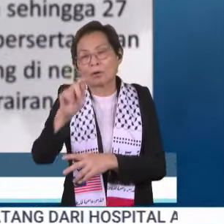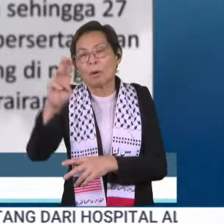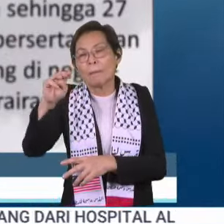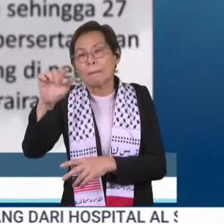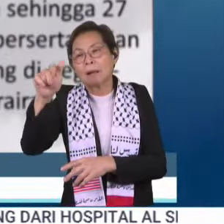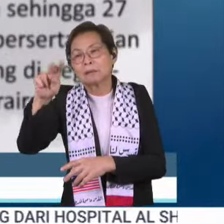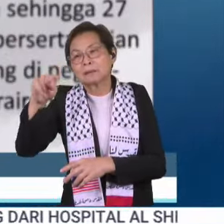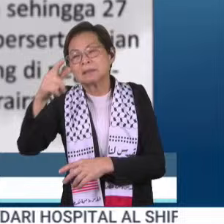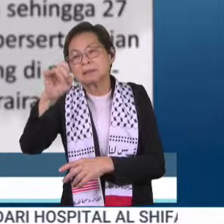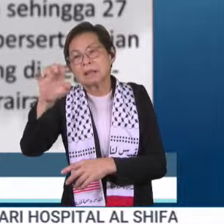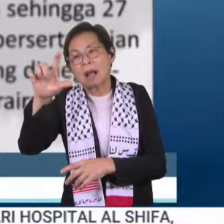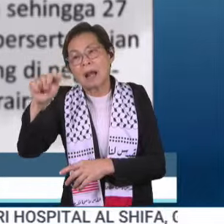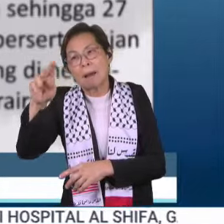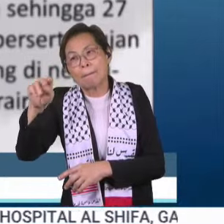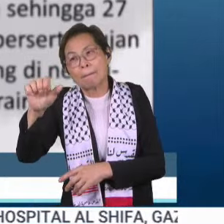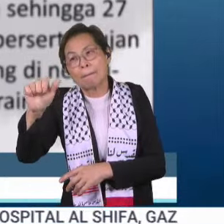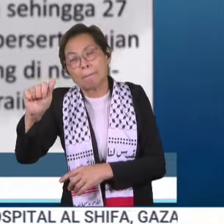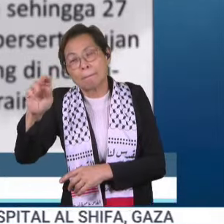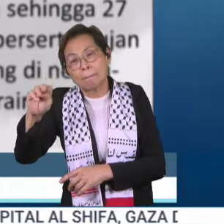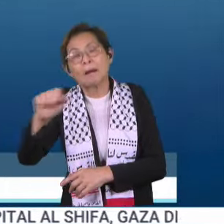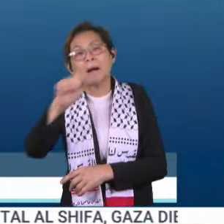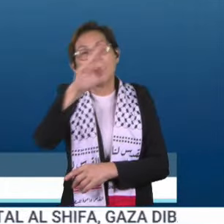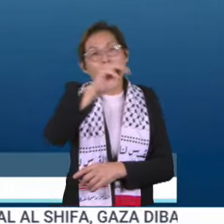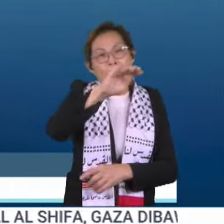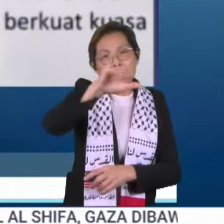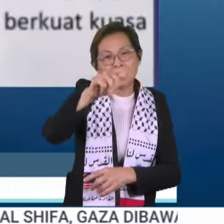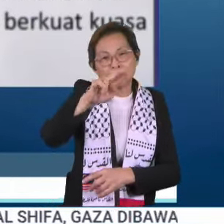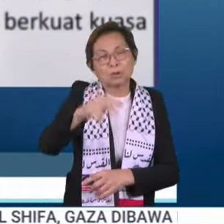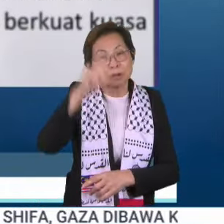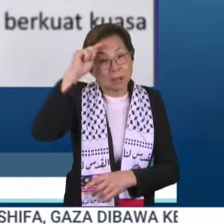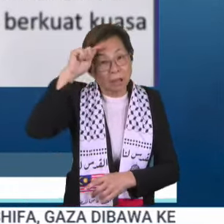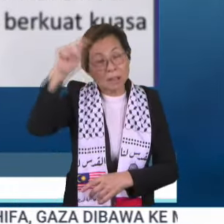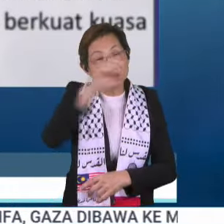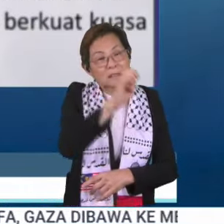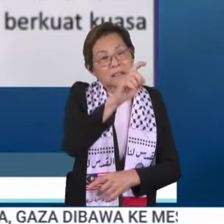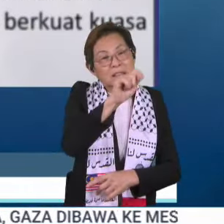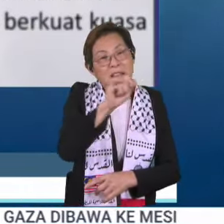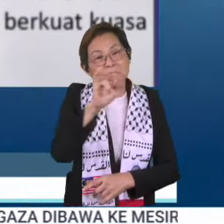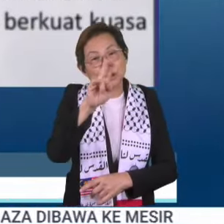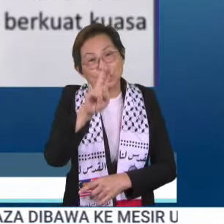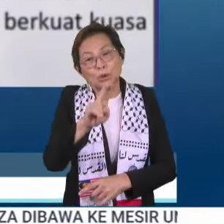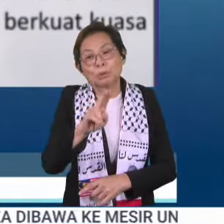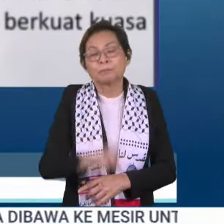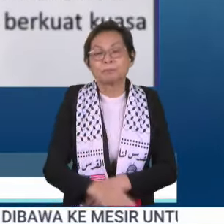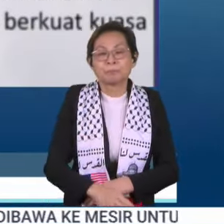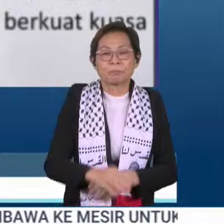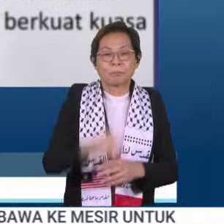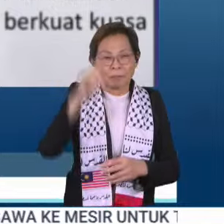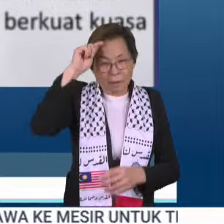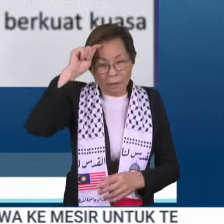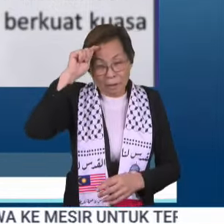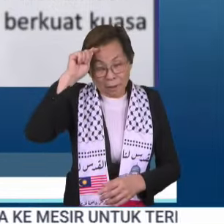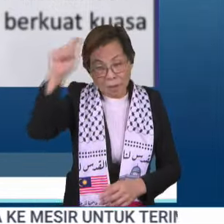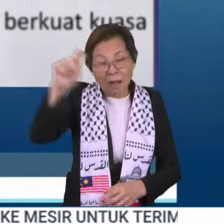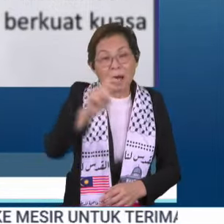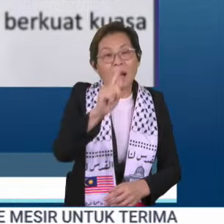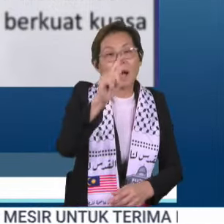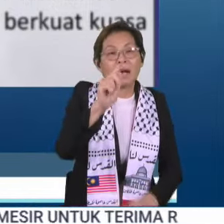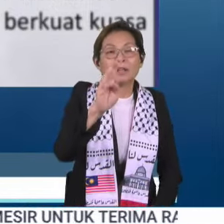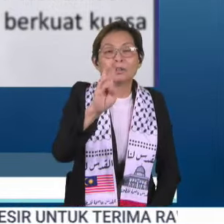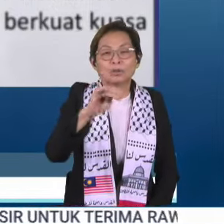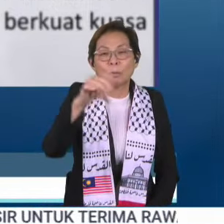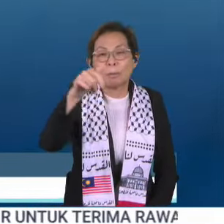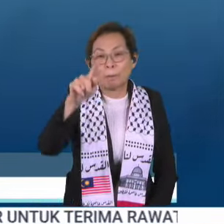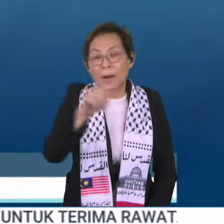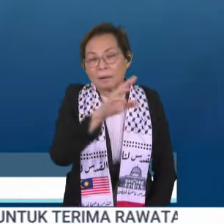selama serta Manjung manakala Terengganu di besut dan setiu di Kelantan pula melibatkan tumpat pasir em kota Bu bacok dan